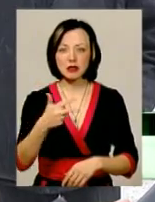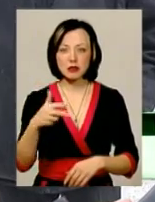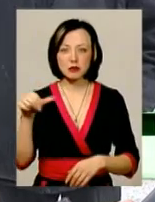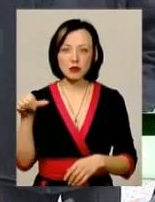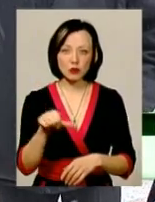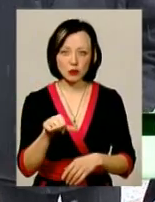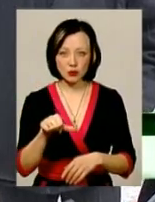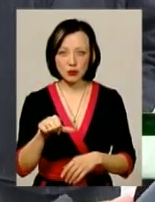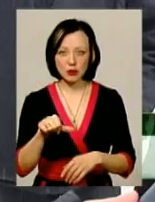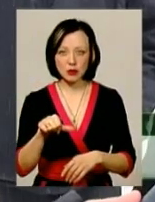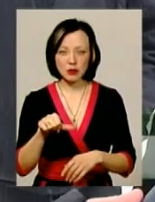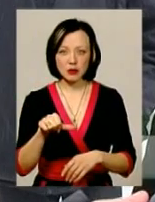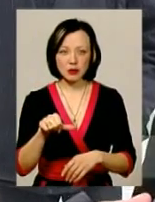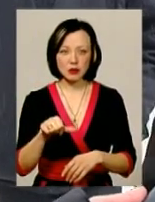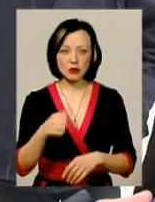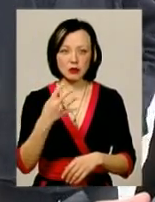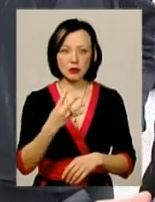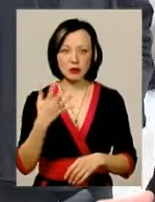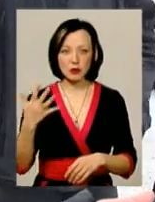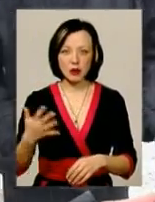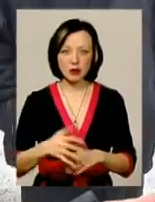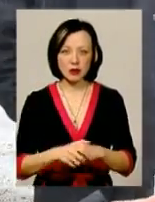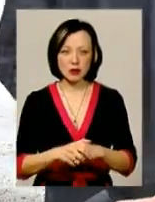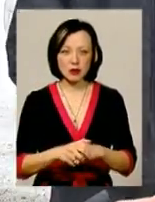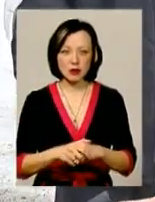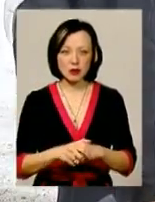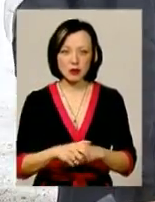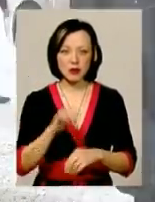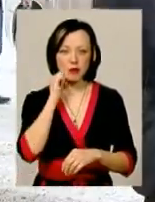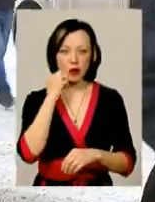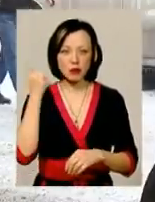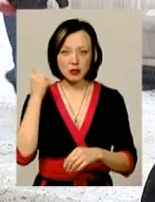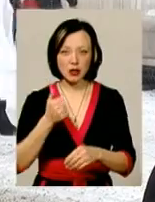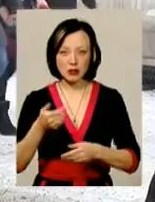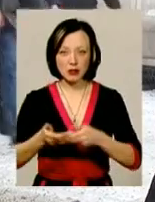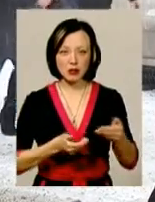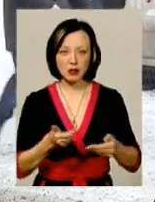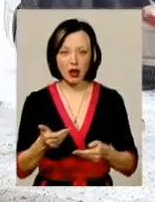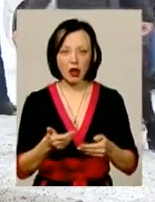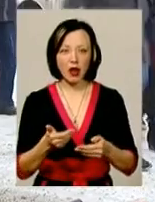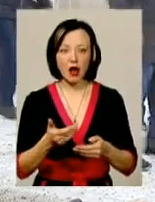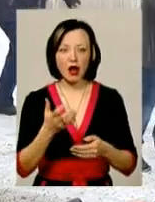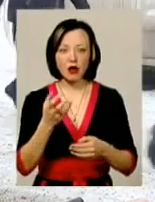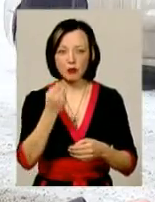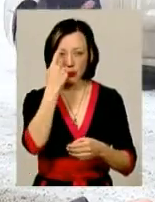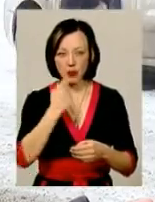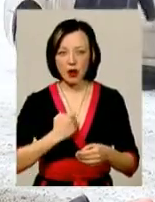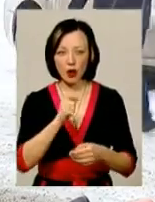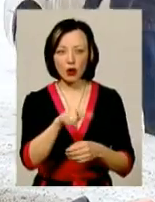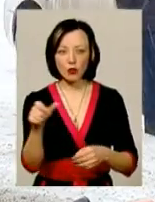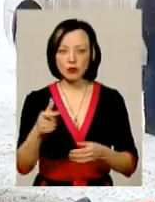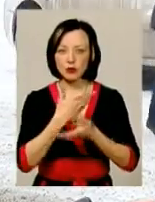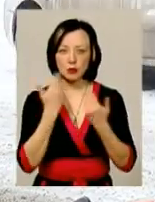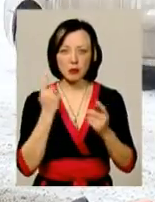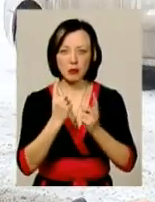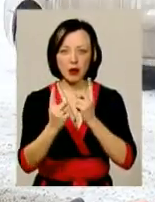40 минут, або 45. Вон ще бабушка ззаді. А тому що люди попередили, що не